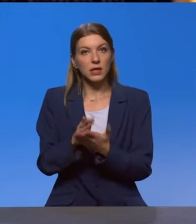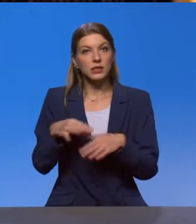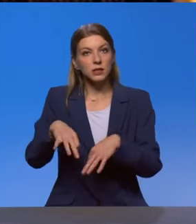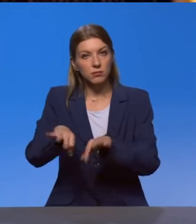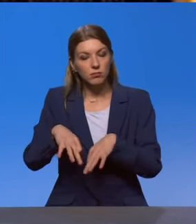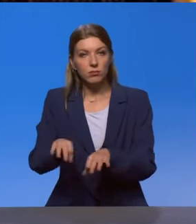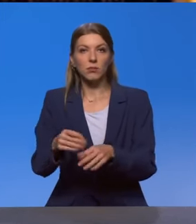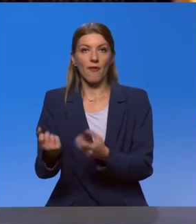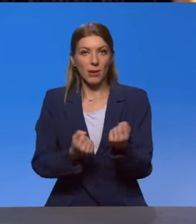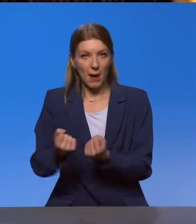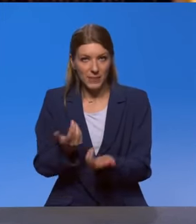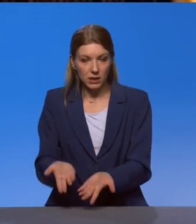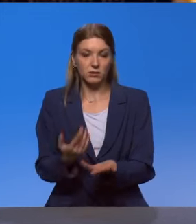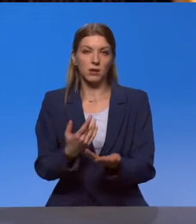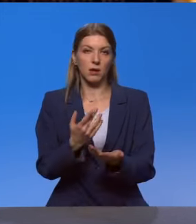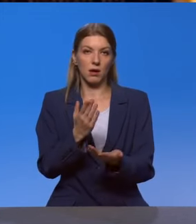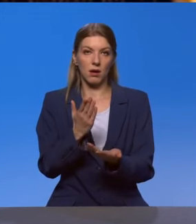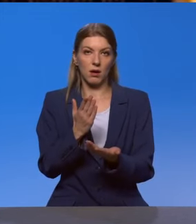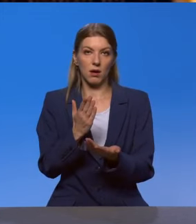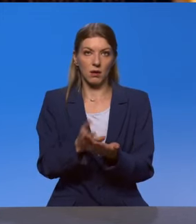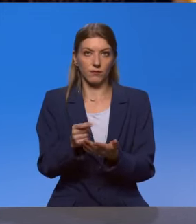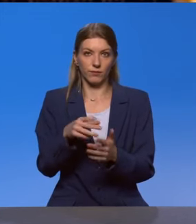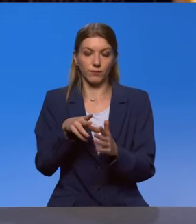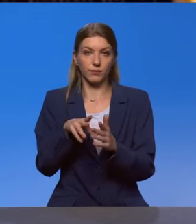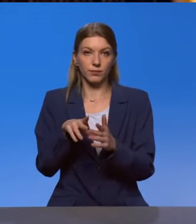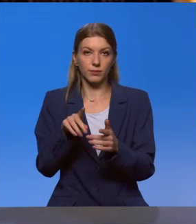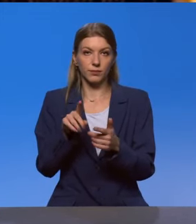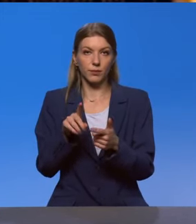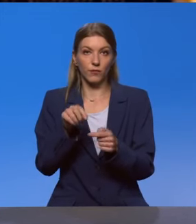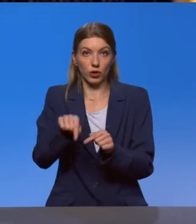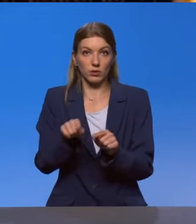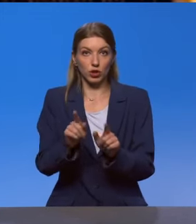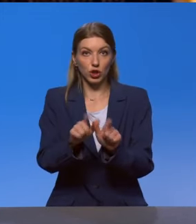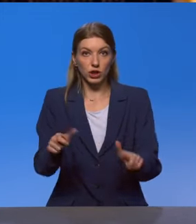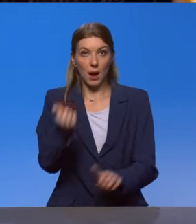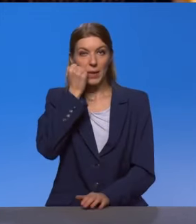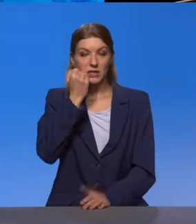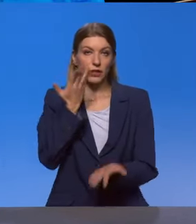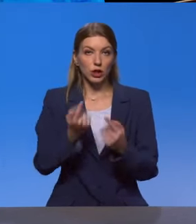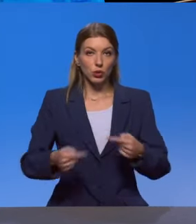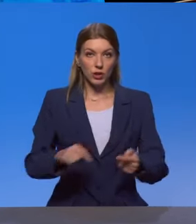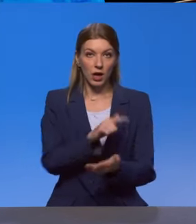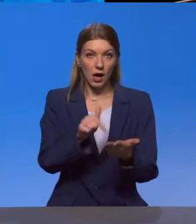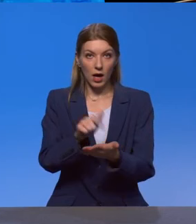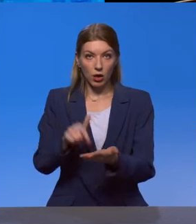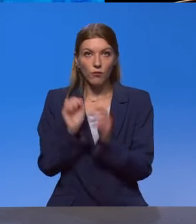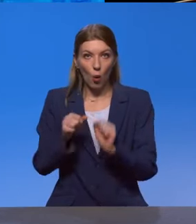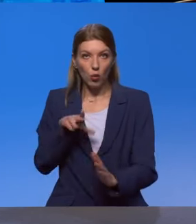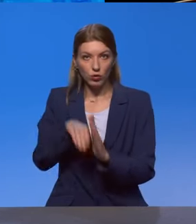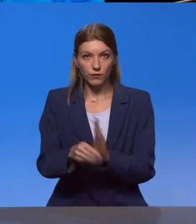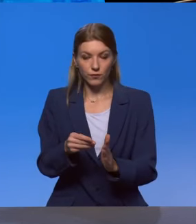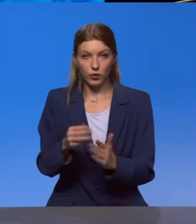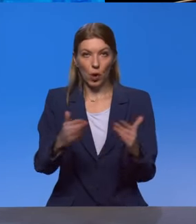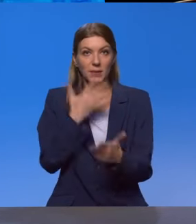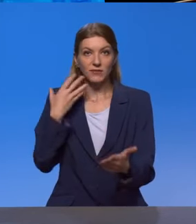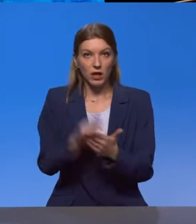развиваться даже таким образом. И вот там люди могут, жители Москвы или других городов могут жить в своем доме. А если мы говорим